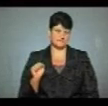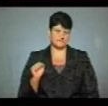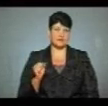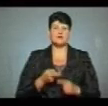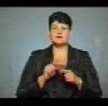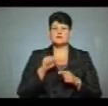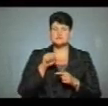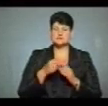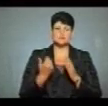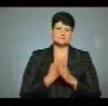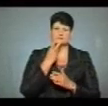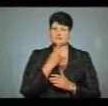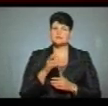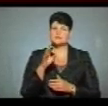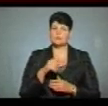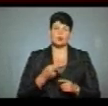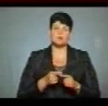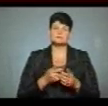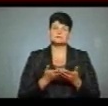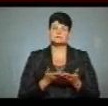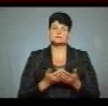цьому випуску дивіться про таке.